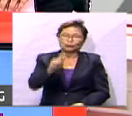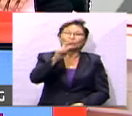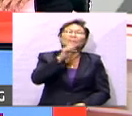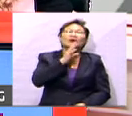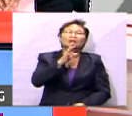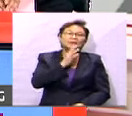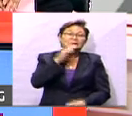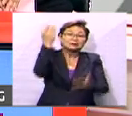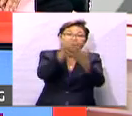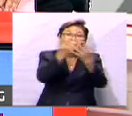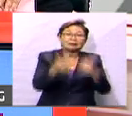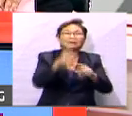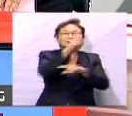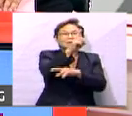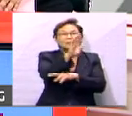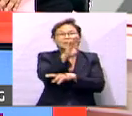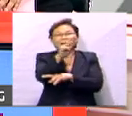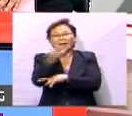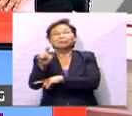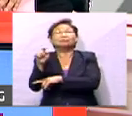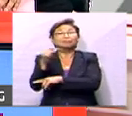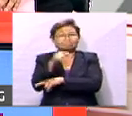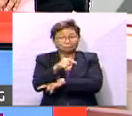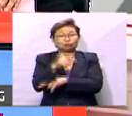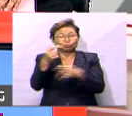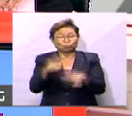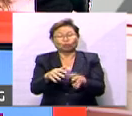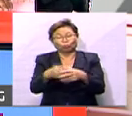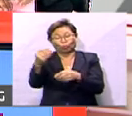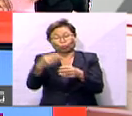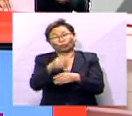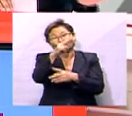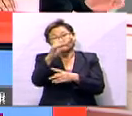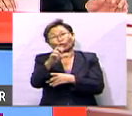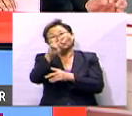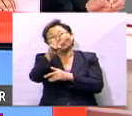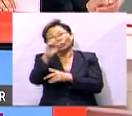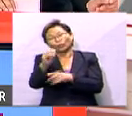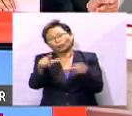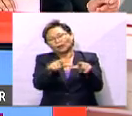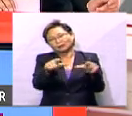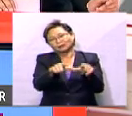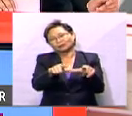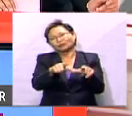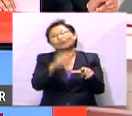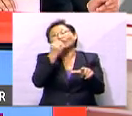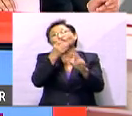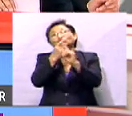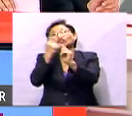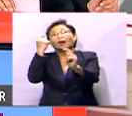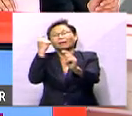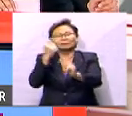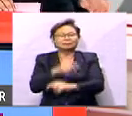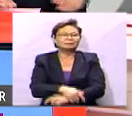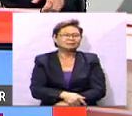Mansor berkata setakat ini Dewan Bandaraya Kuala Lumpur DBKL telah mengeluarkan 220 lesen kepada pengusaha food